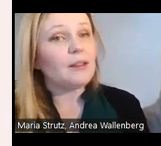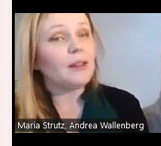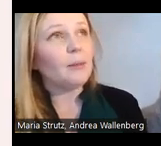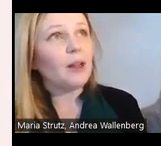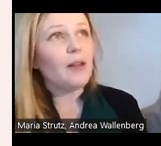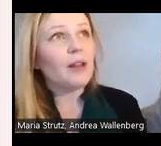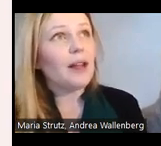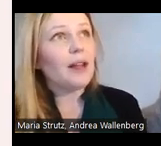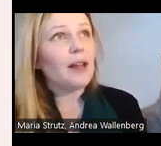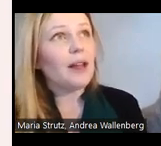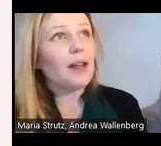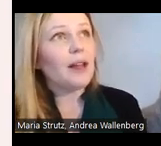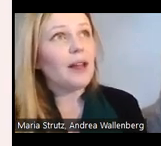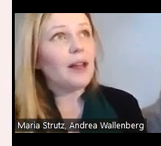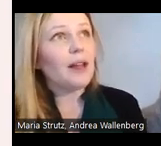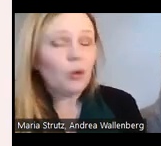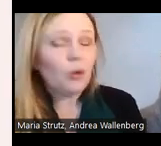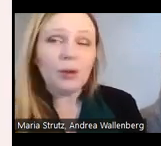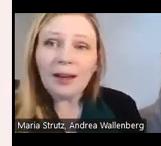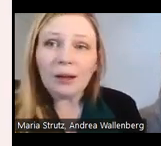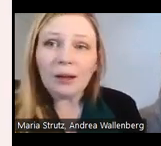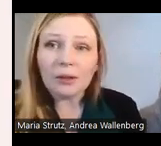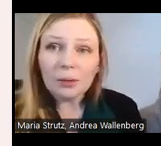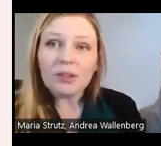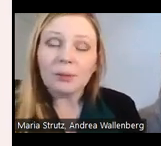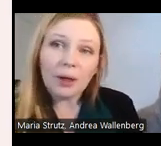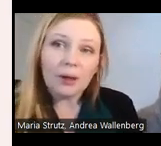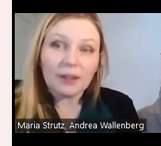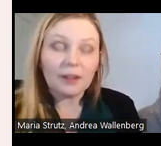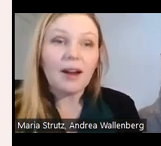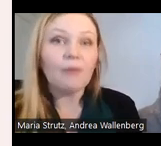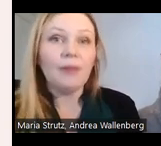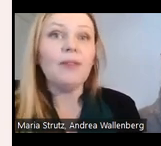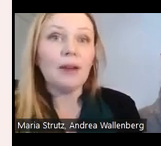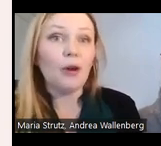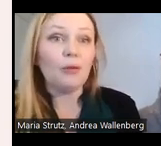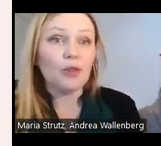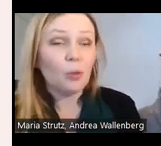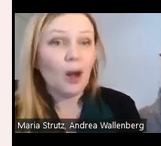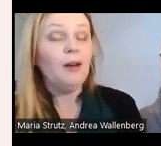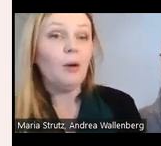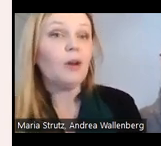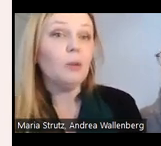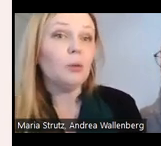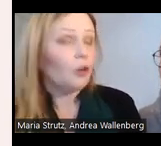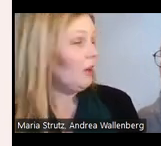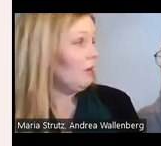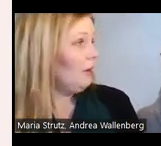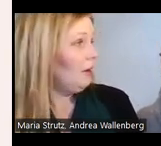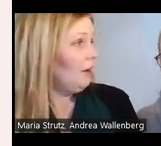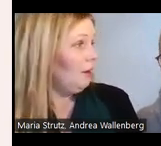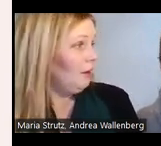se till så att man även lär sig funktionella ord. Ord som barnet har användning för att förstå och